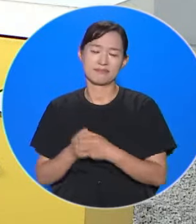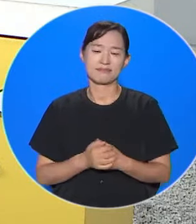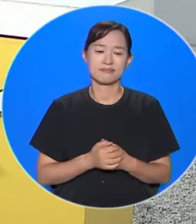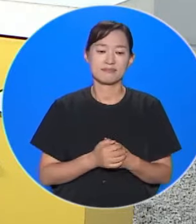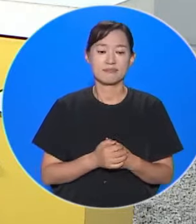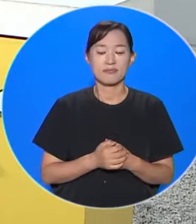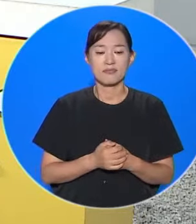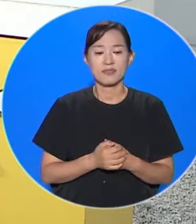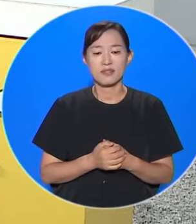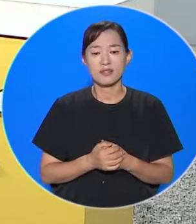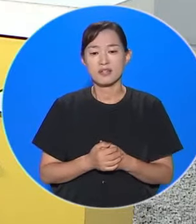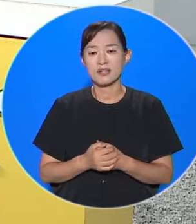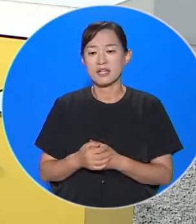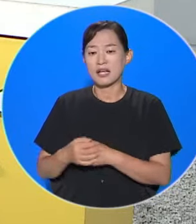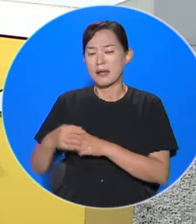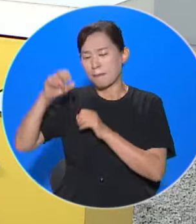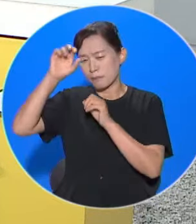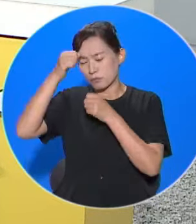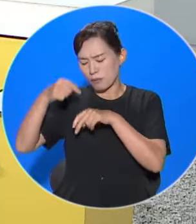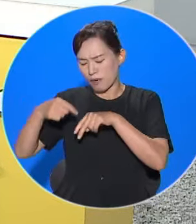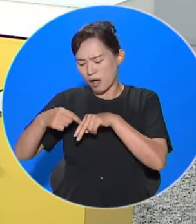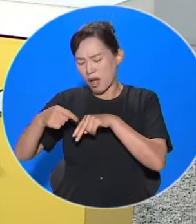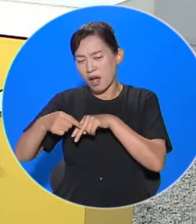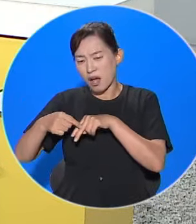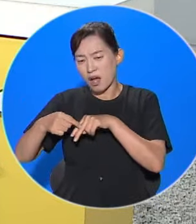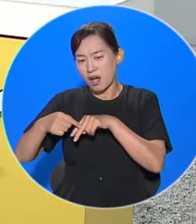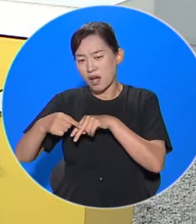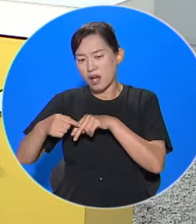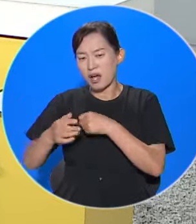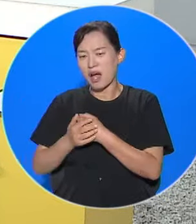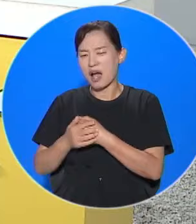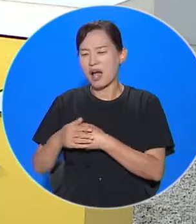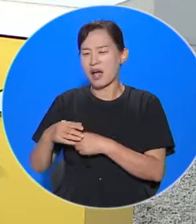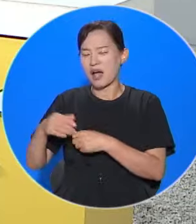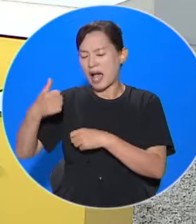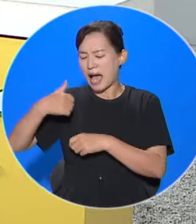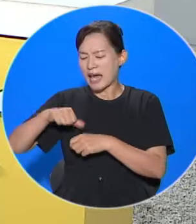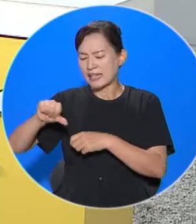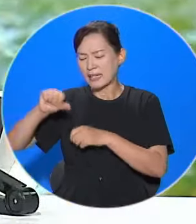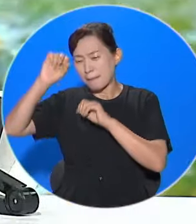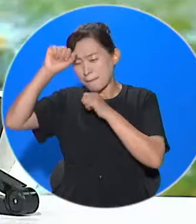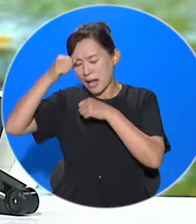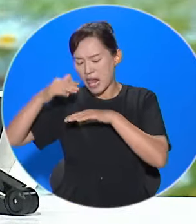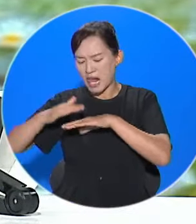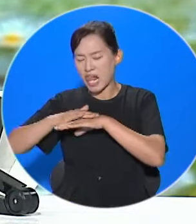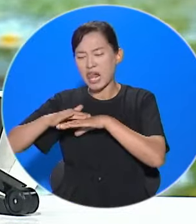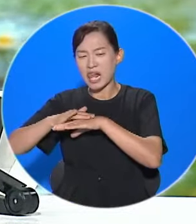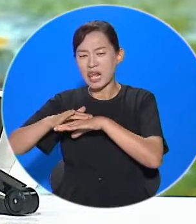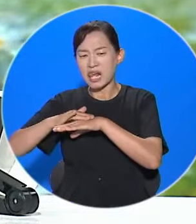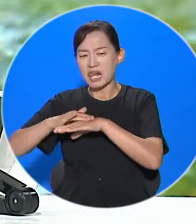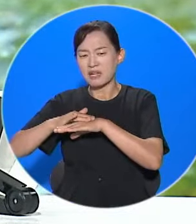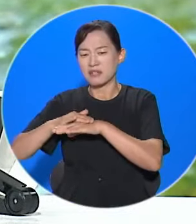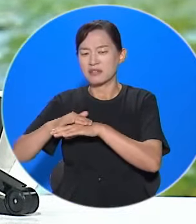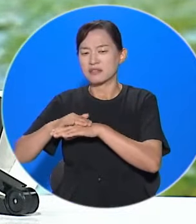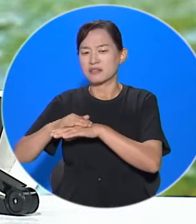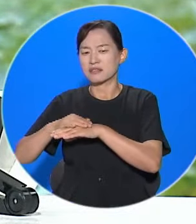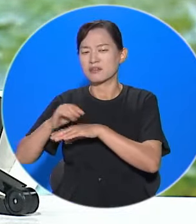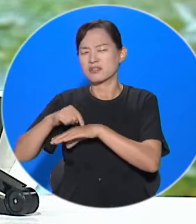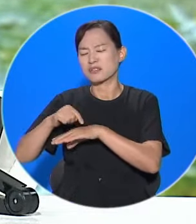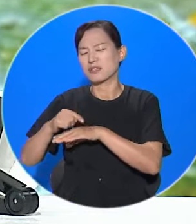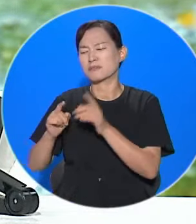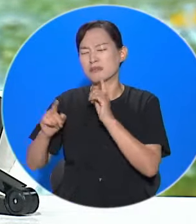아들이 무릎 네. 저기 다리를 발등을 네. 고등학교 2학년 때 다쳤는데 회사에 가서 일을 많이 하면은 네.